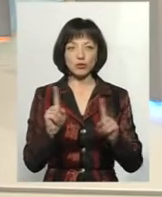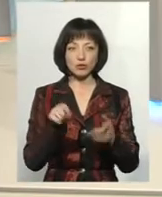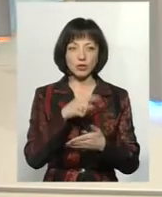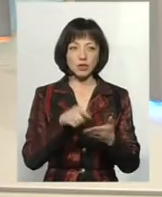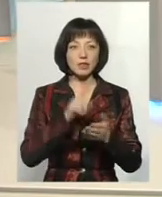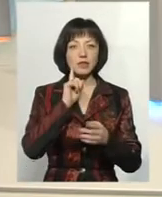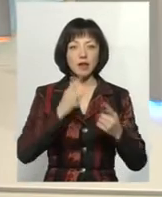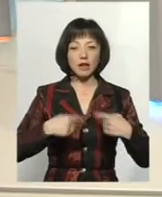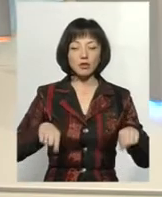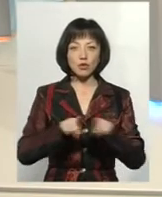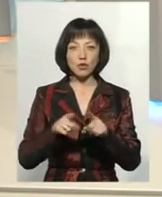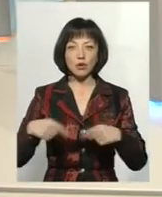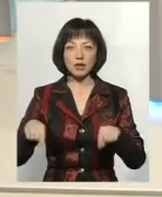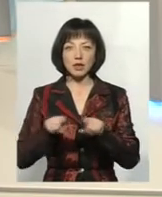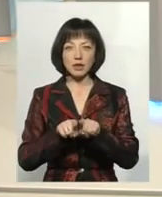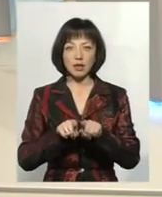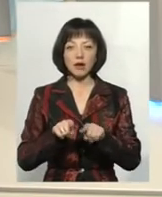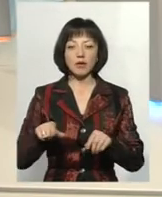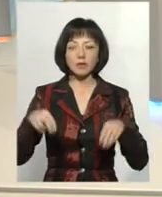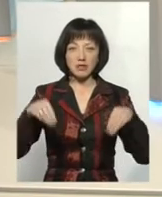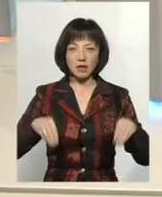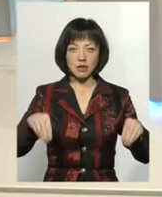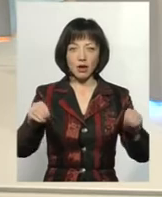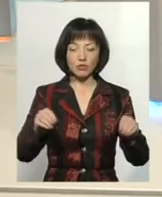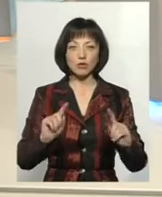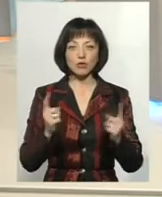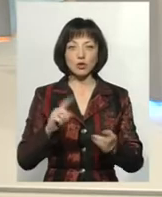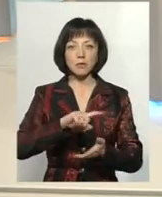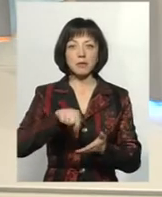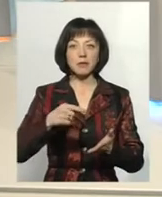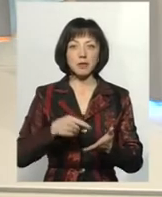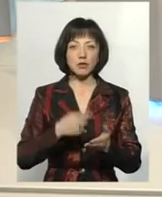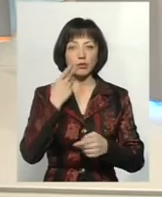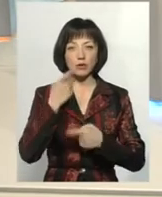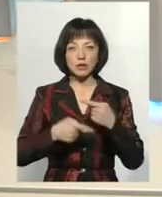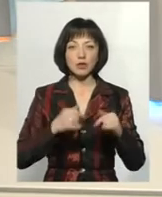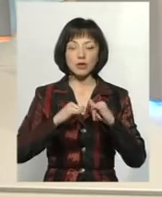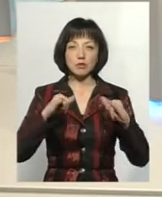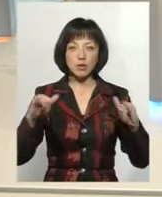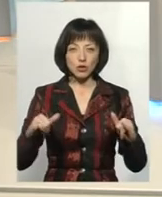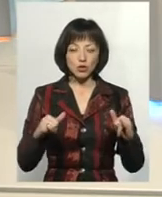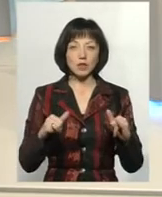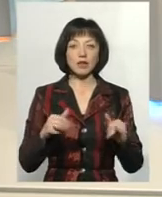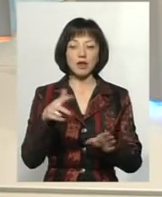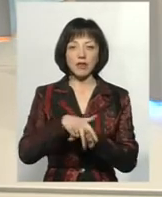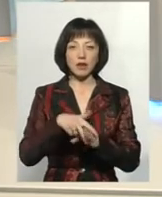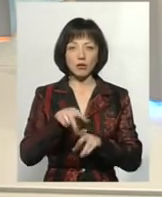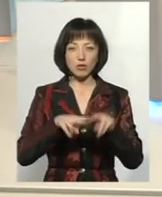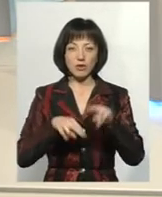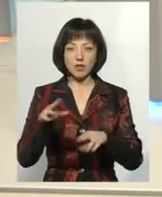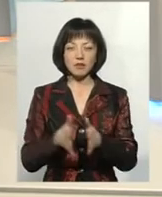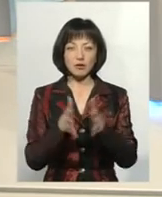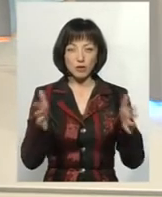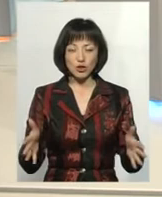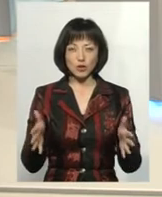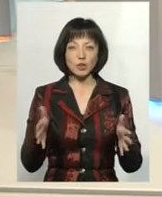Зелені зони. Зелені зони, тобто заплави будемо засаджувати, тому що місто постійно збільшується, як ми бачимо, навантаження будівництва збільшується,